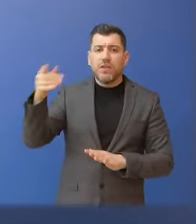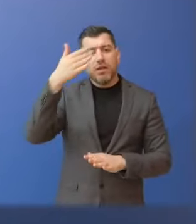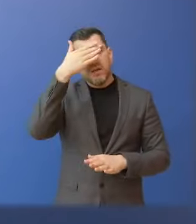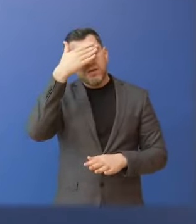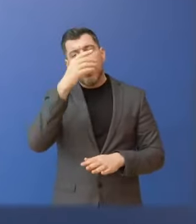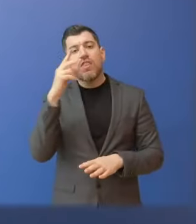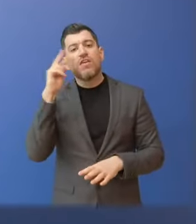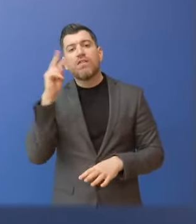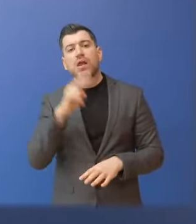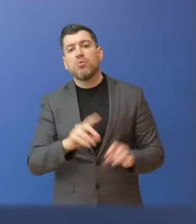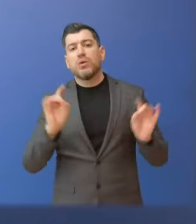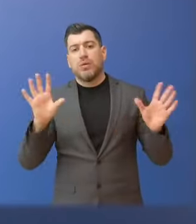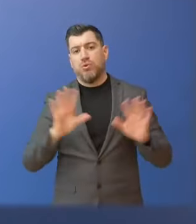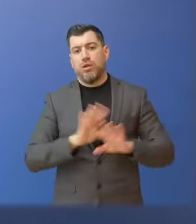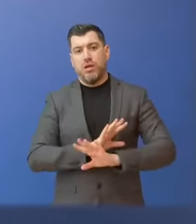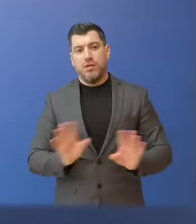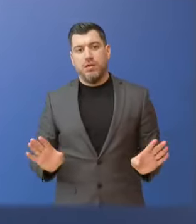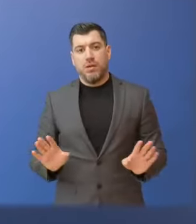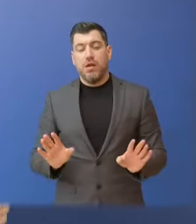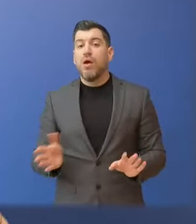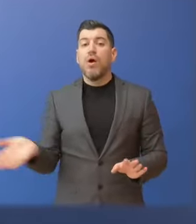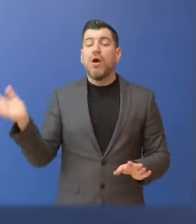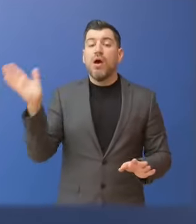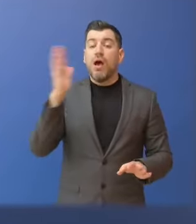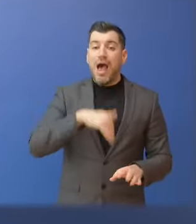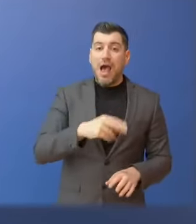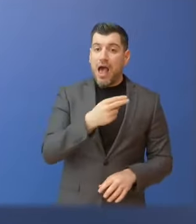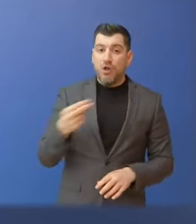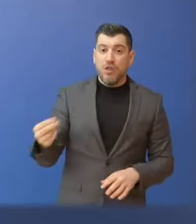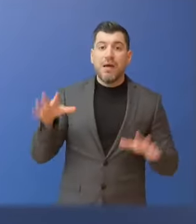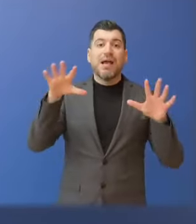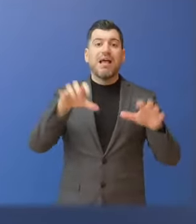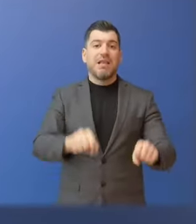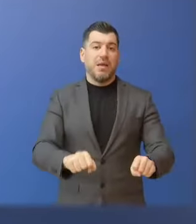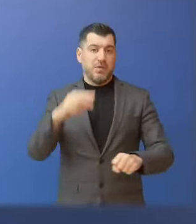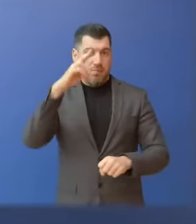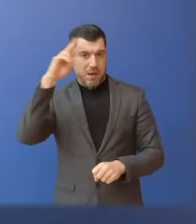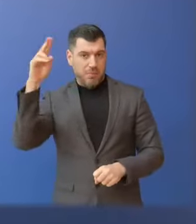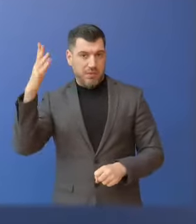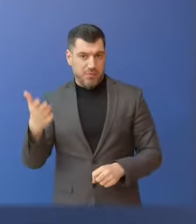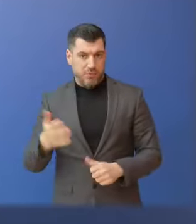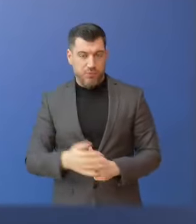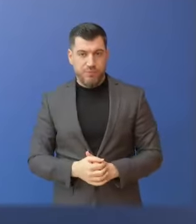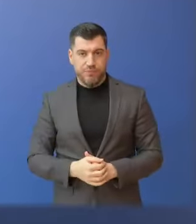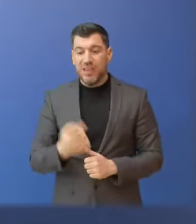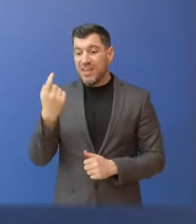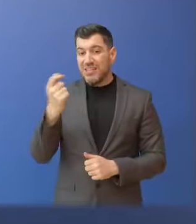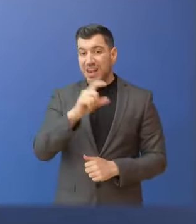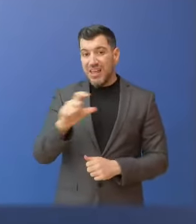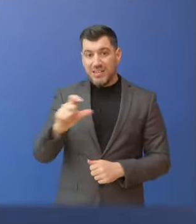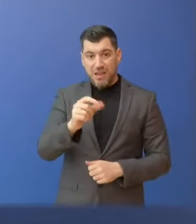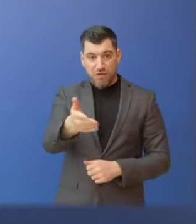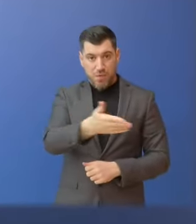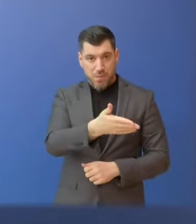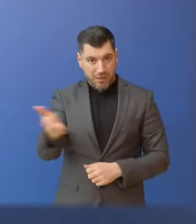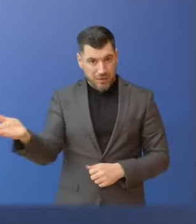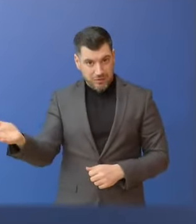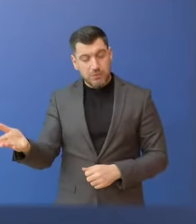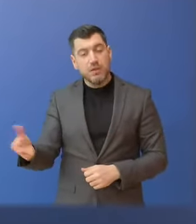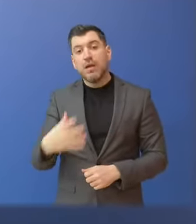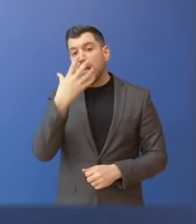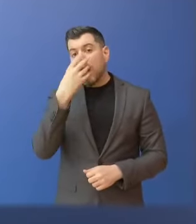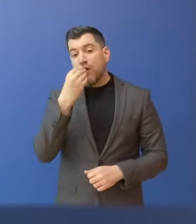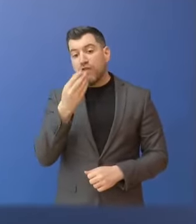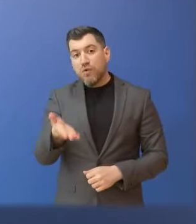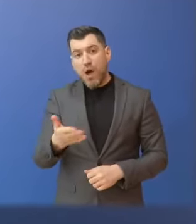προς τις καταλήψεις το χουμε πει πάρα πολλές φορές σε λίγες εβδομάδες εντός του του φεβρουαρίου